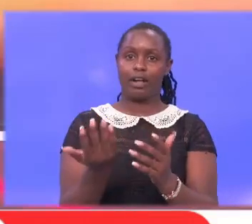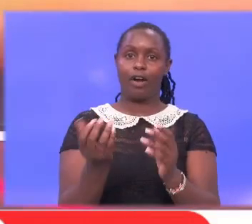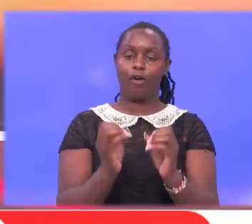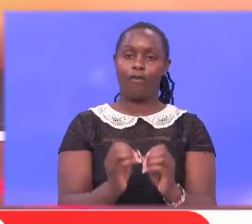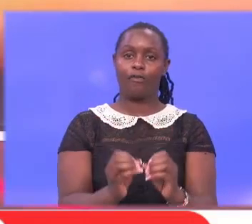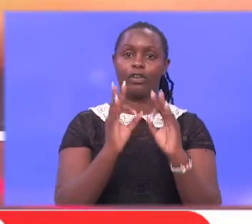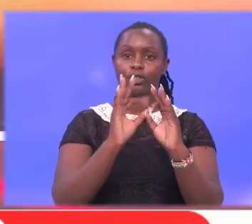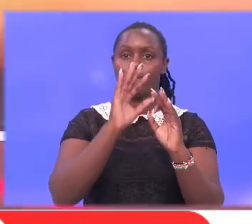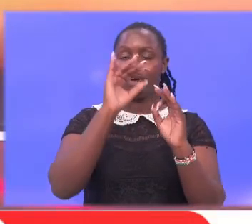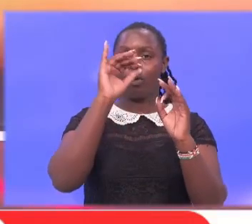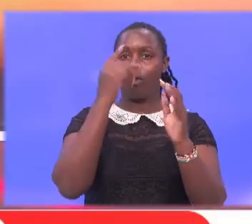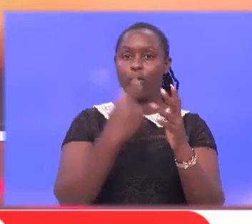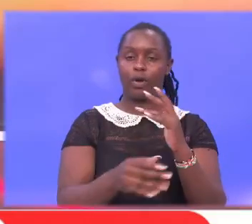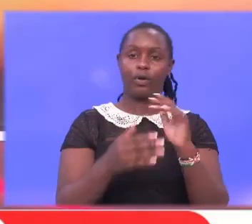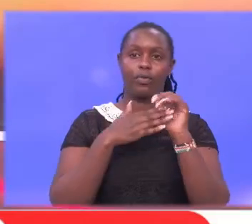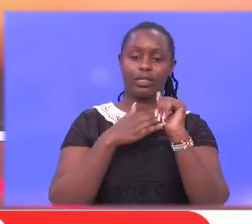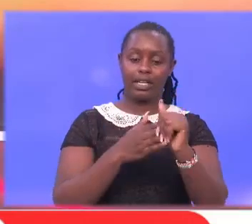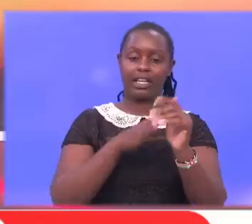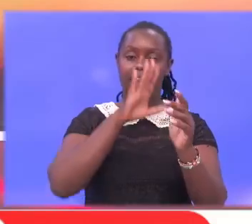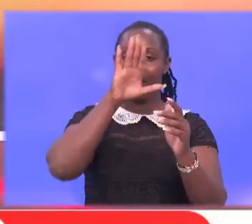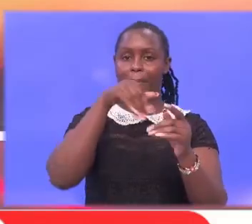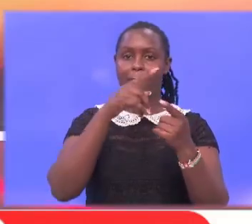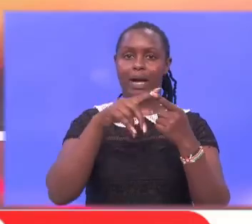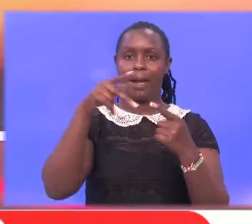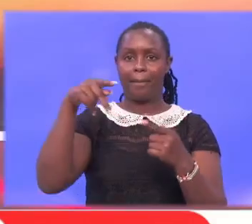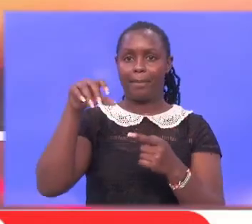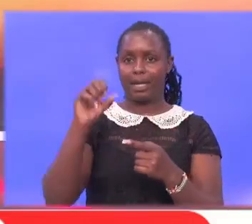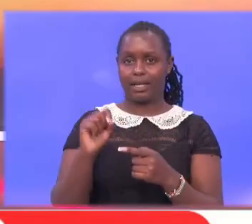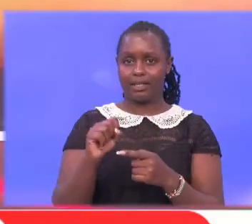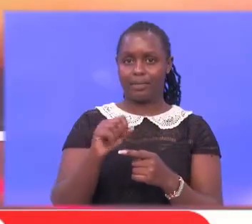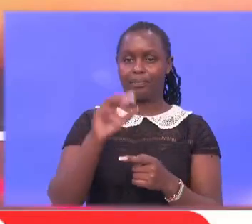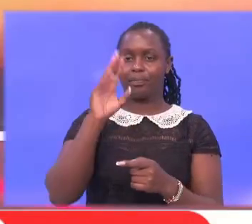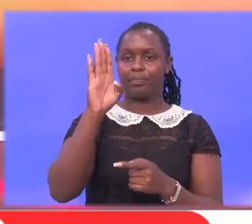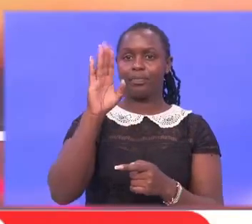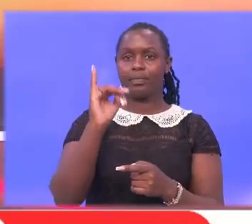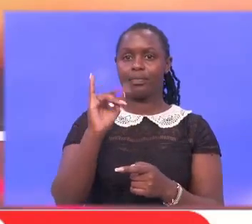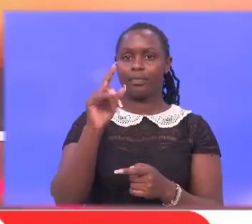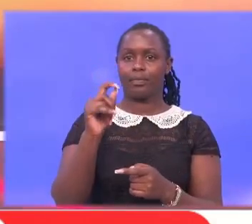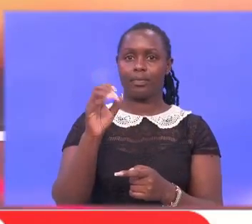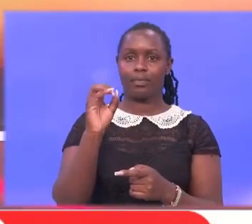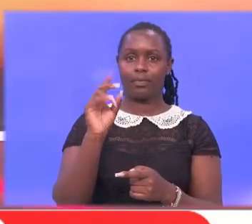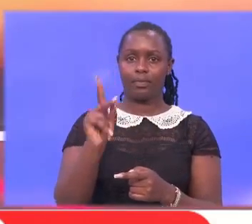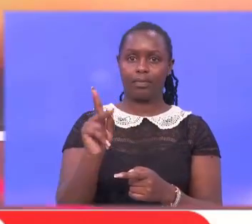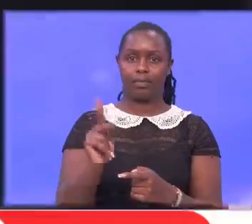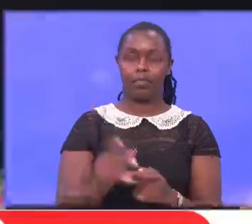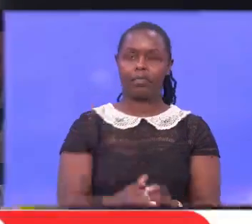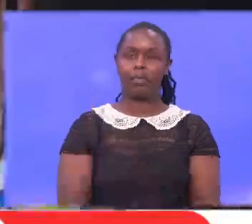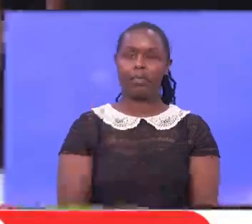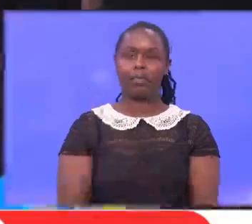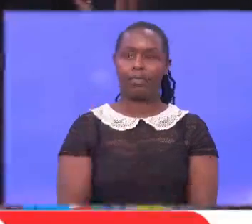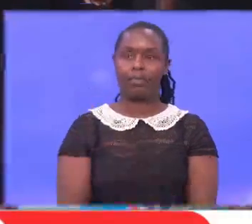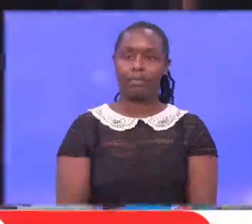na Katibu Mkuu wa Uhamiaji wa Huduma kwa Raia, Julius Bitok. Grace Kuria Kanja na maelezo zaidi.